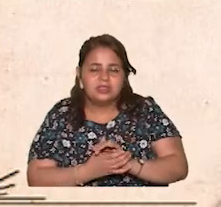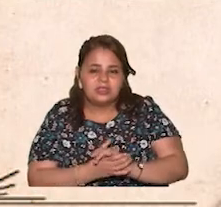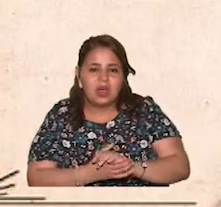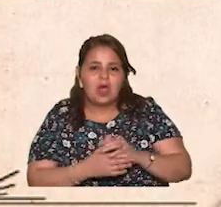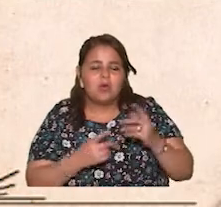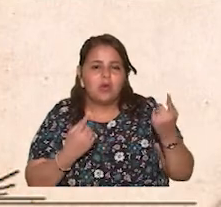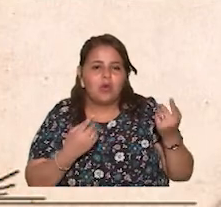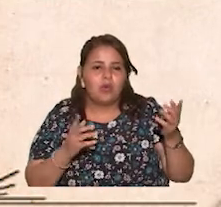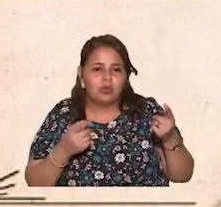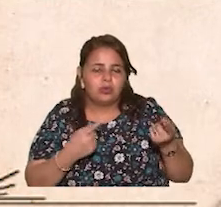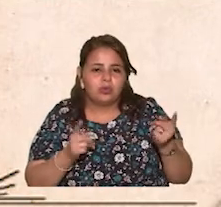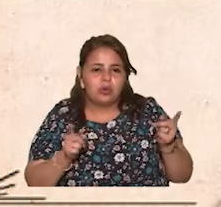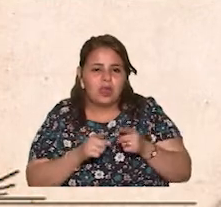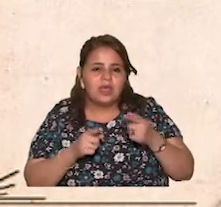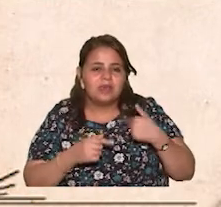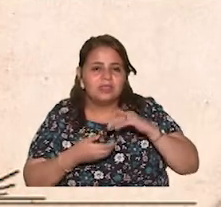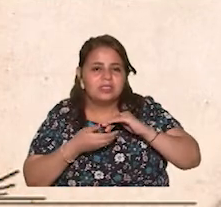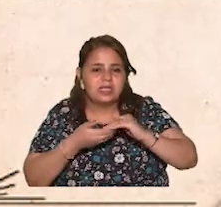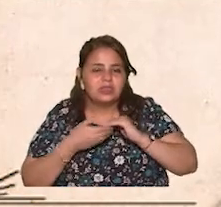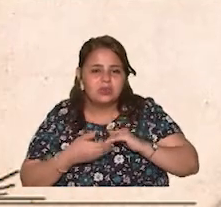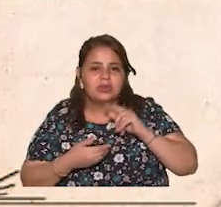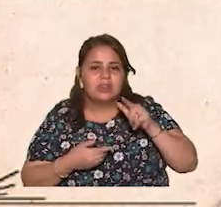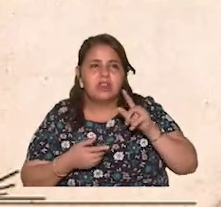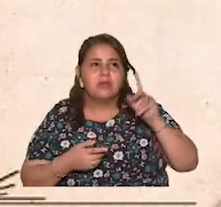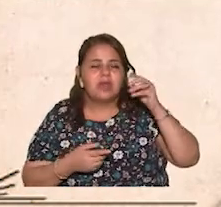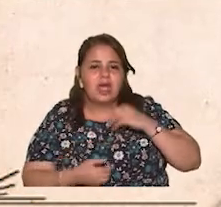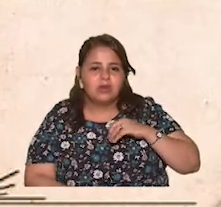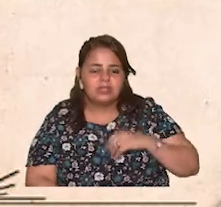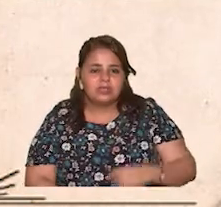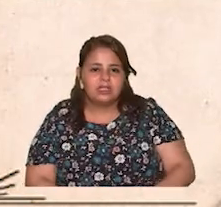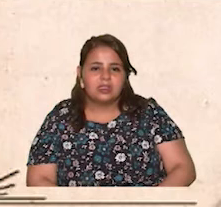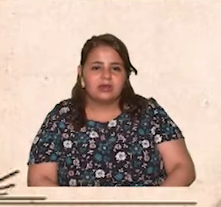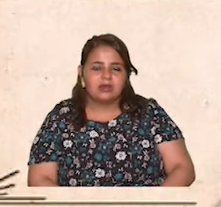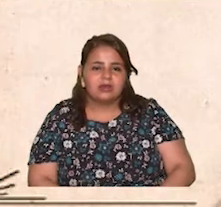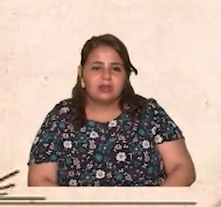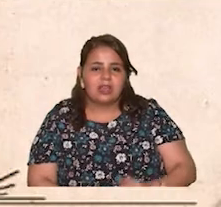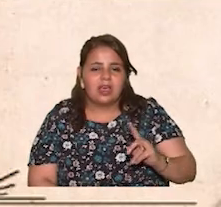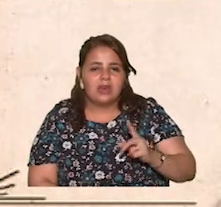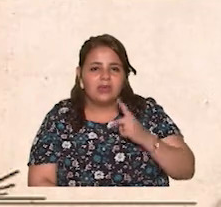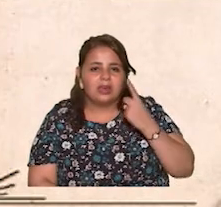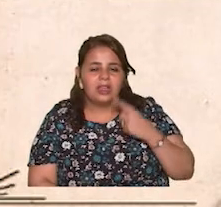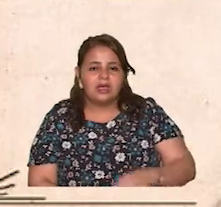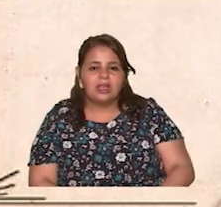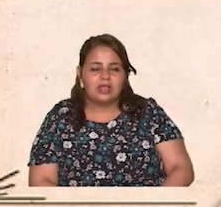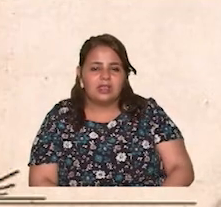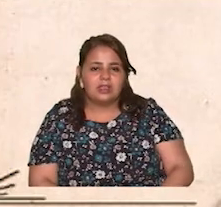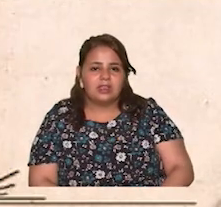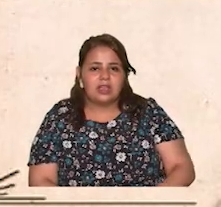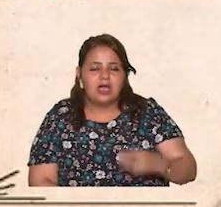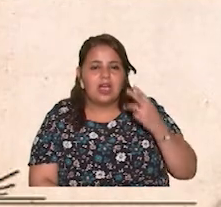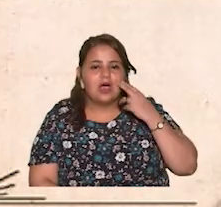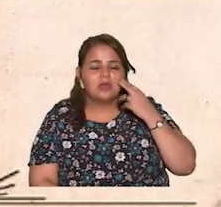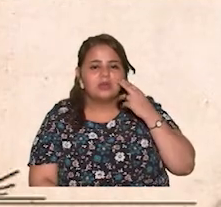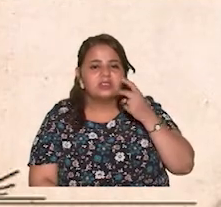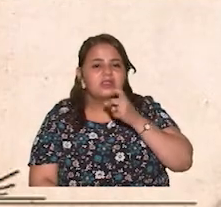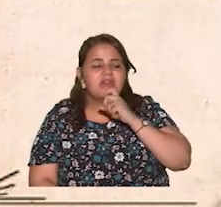ليا يقدروا يساعدوني أعيش العيشة اللي ربنا عايزها مني ولا لا؟ أول حاجة محتاج أعملها أن أنا أبص على نقط